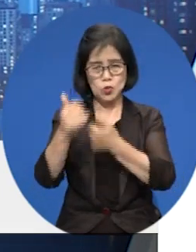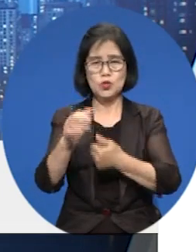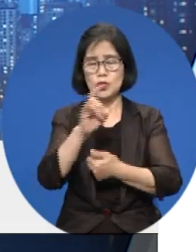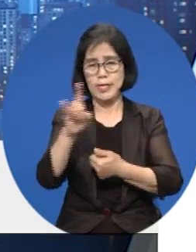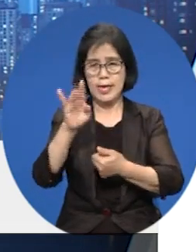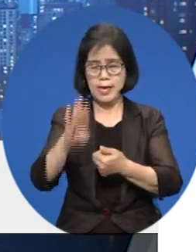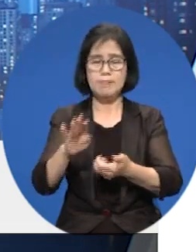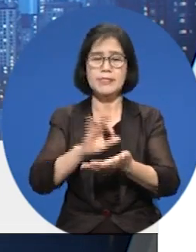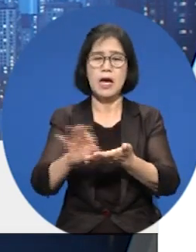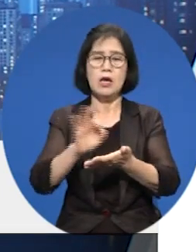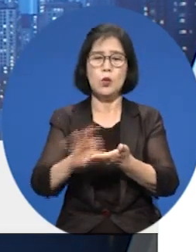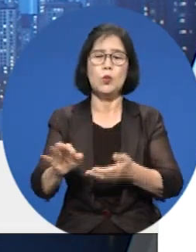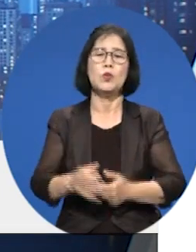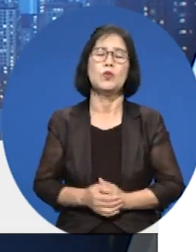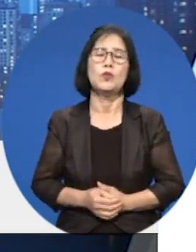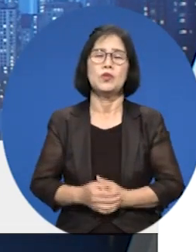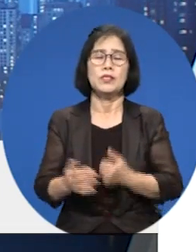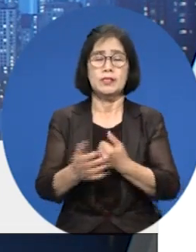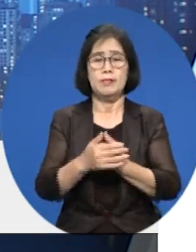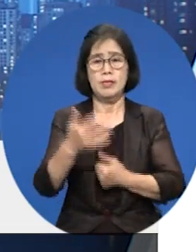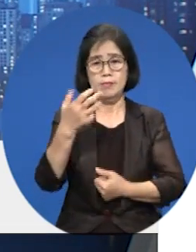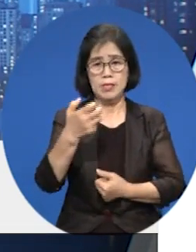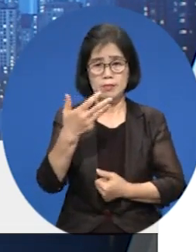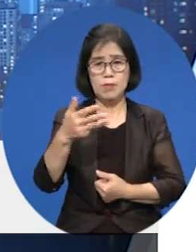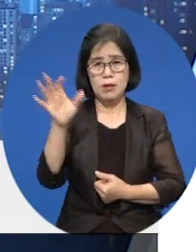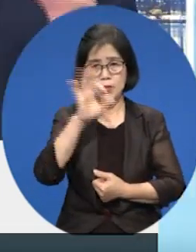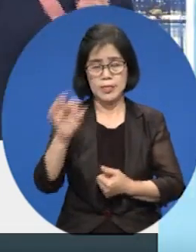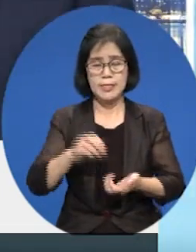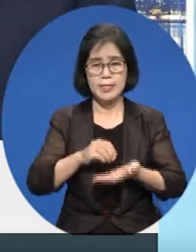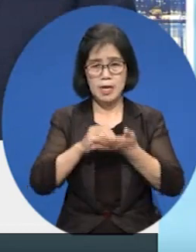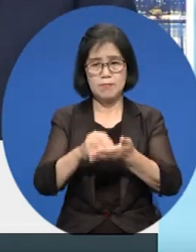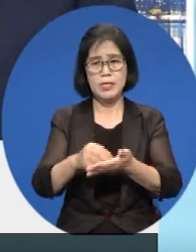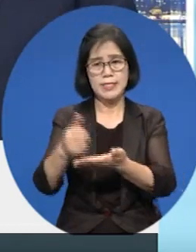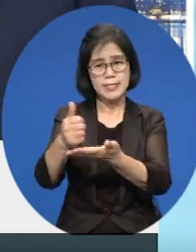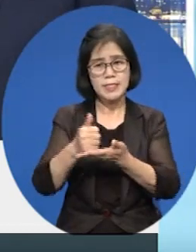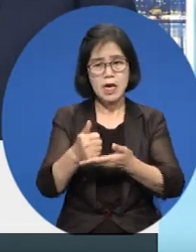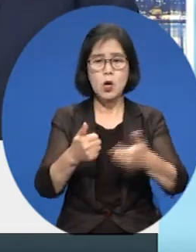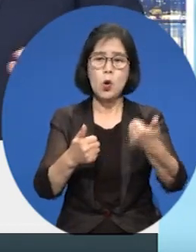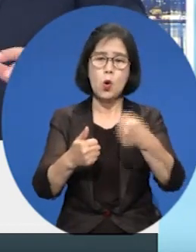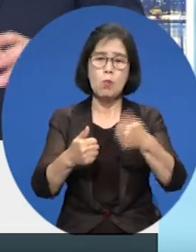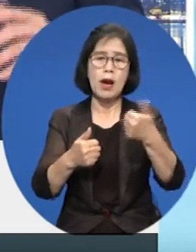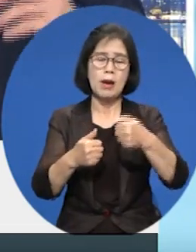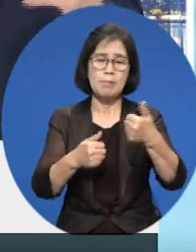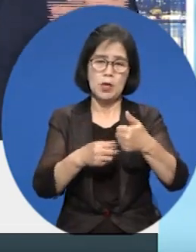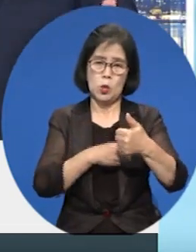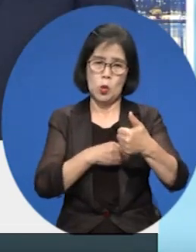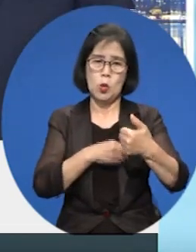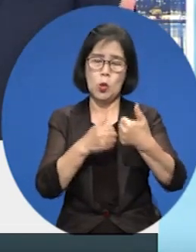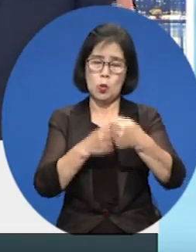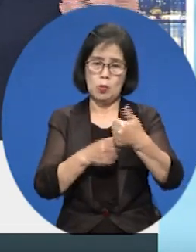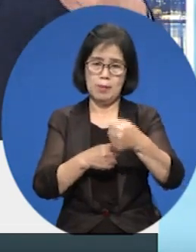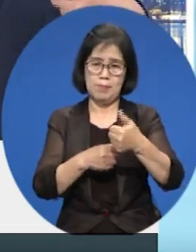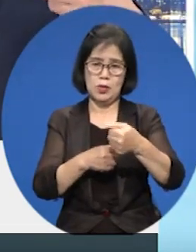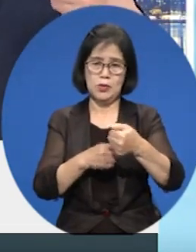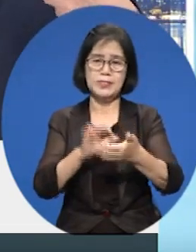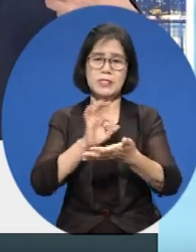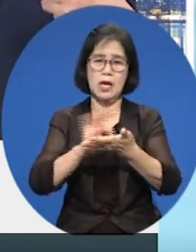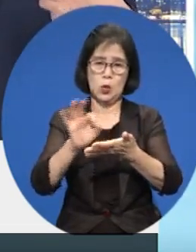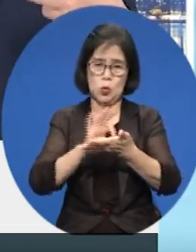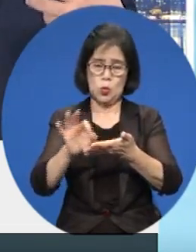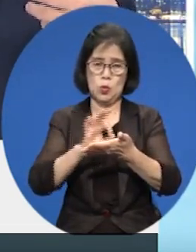있습니다 그러니까 88% 가 가입되어 있고 승객은 1 5만여명이 현재 이 호출 앱을 그